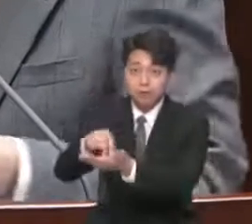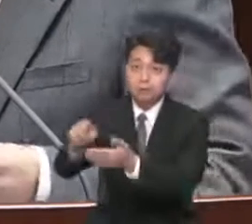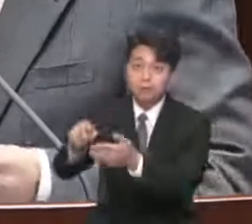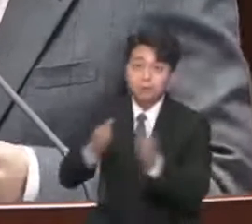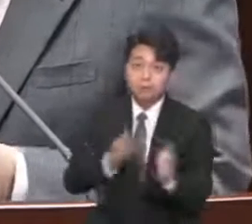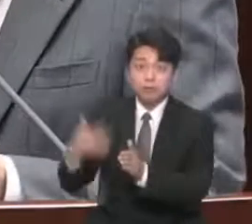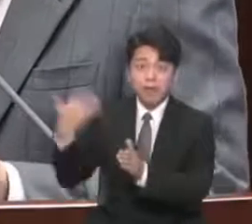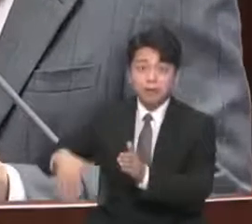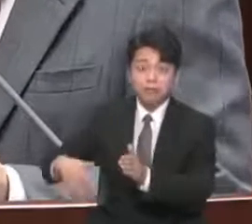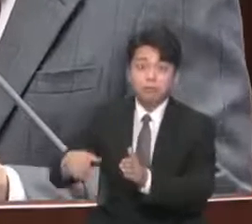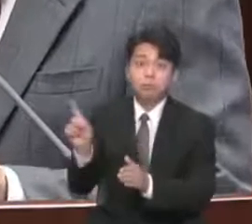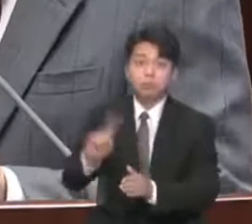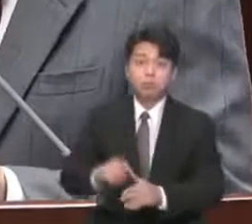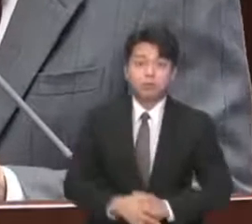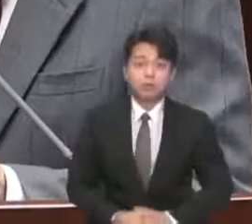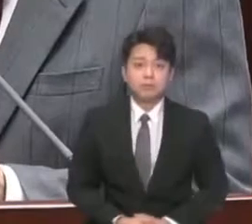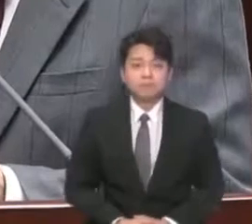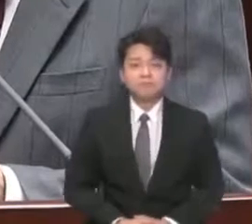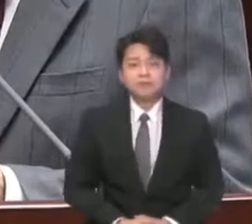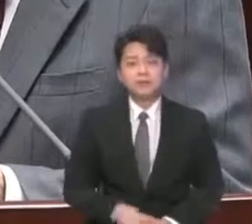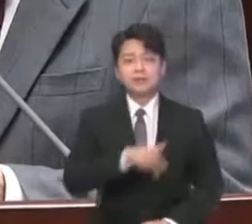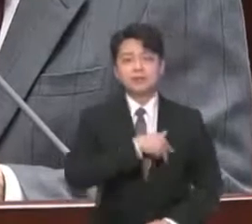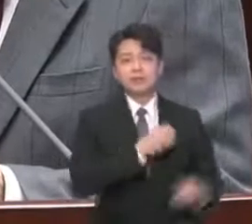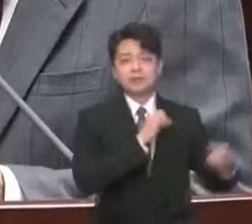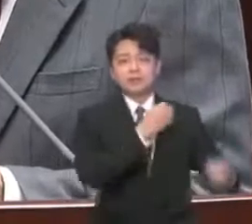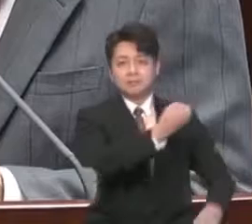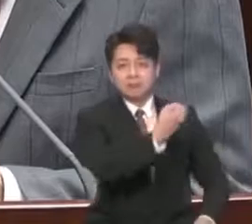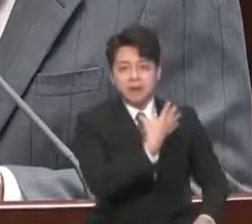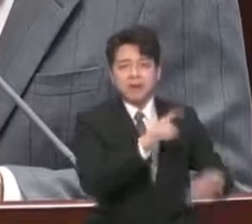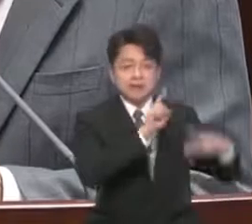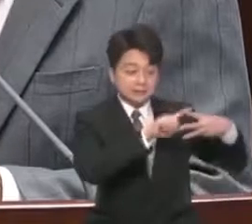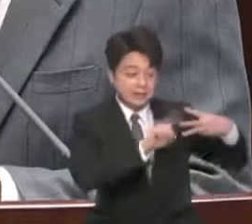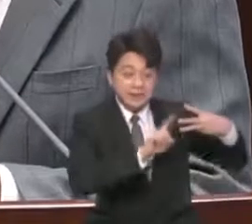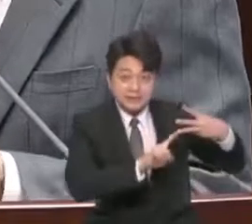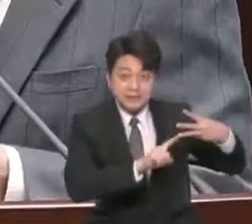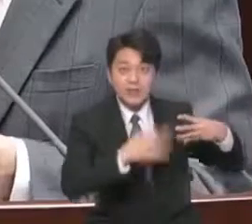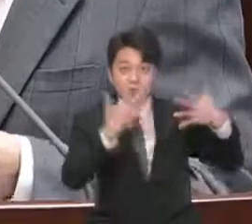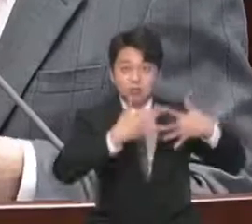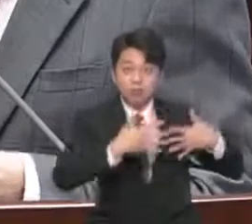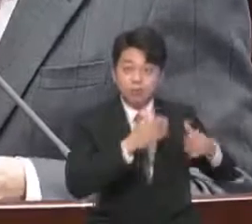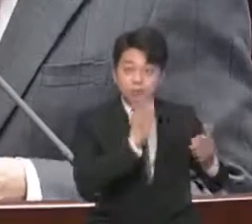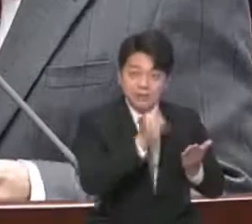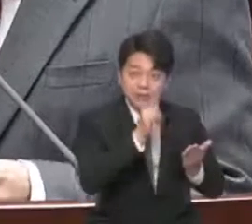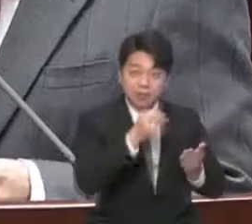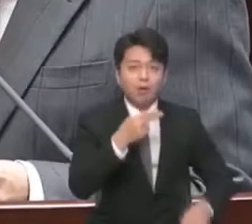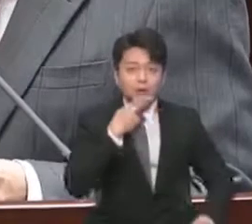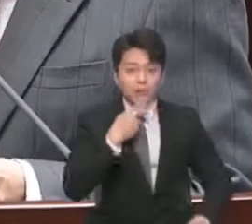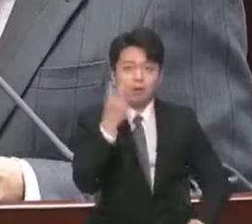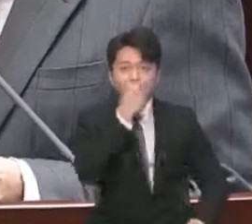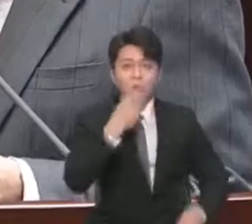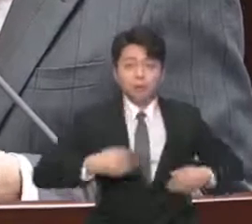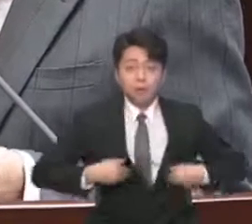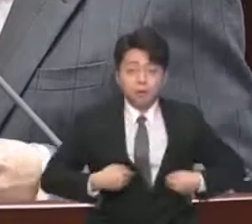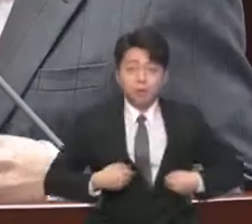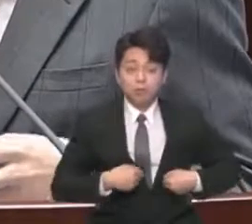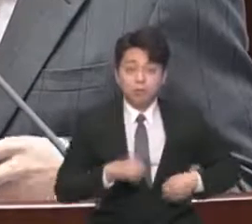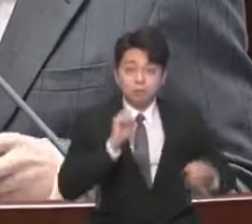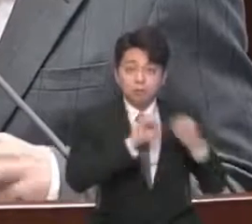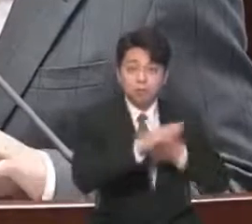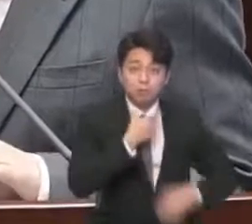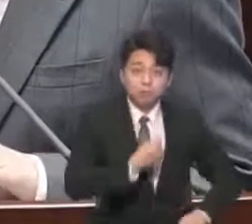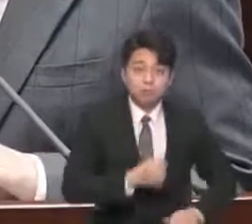가지 조건을 충족하는 사례가 있는지 없는지 지금 확인하신 거 아닙니까? 국방부 자료 요청했고 못 받았어요. 그 사례가 있는지 없는지를